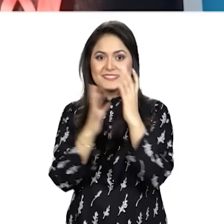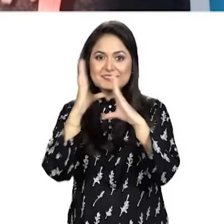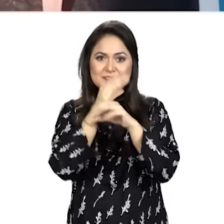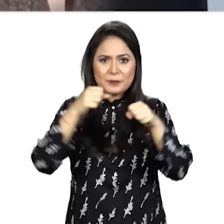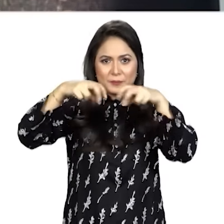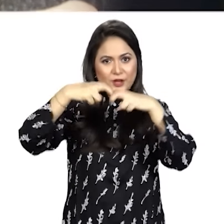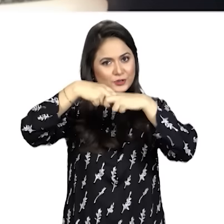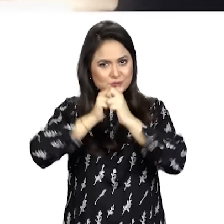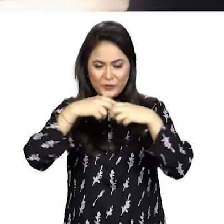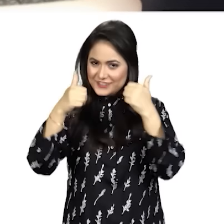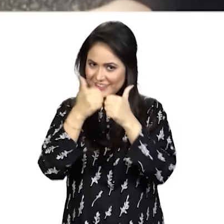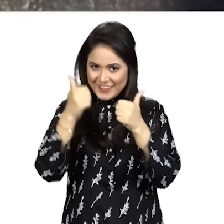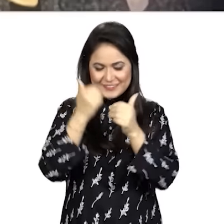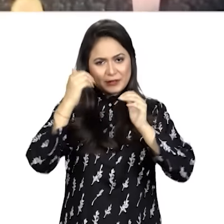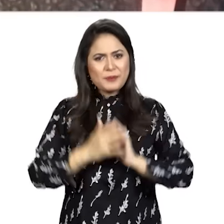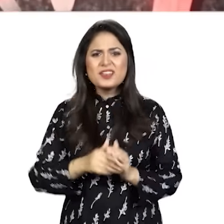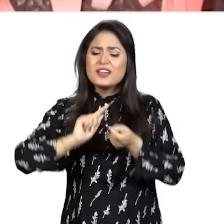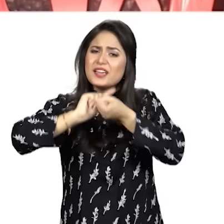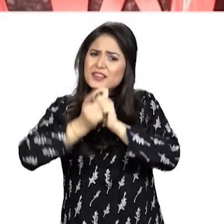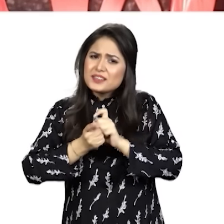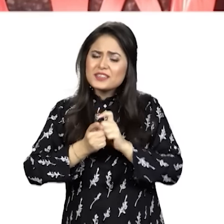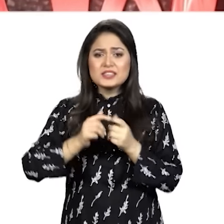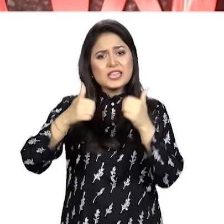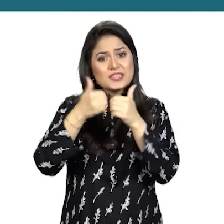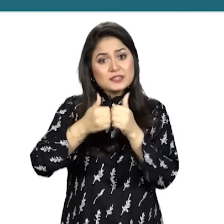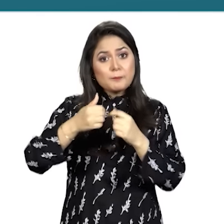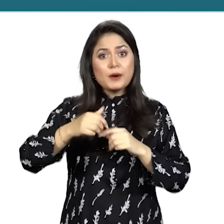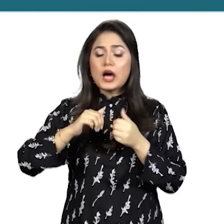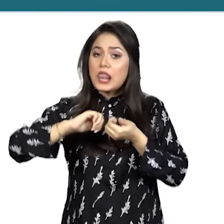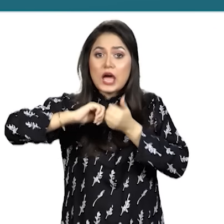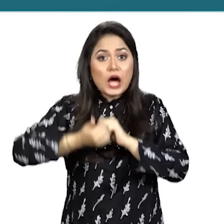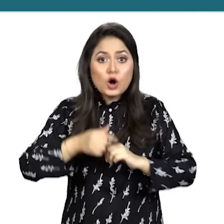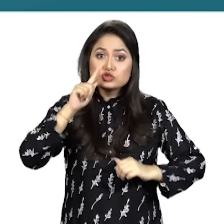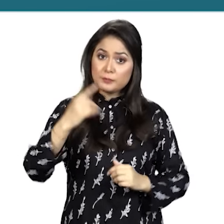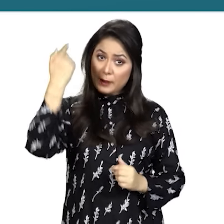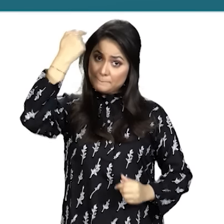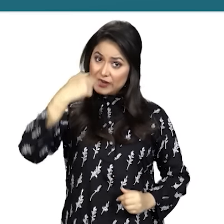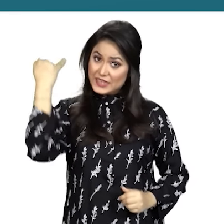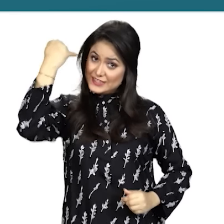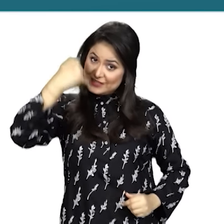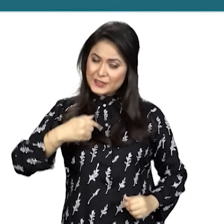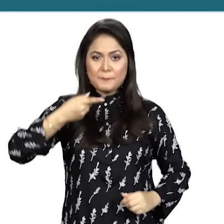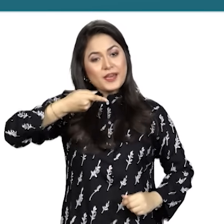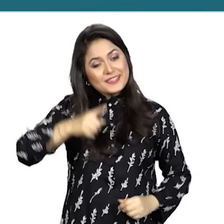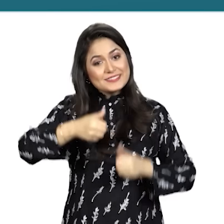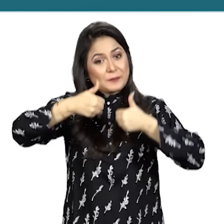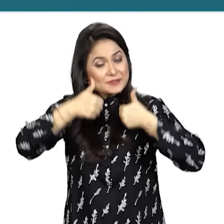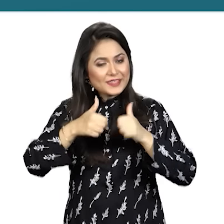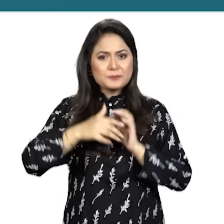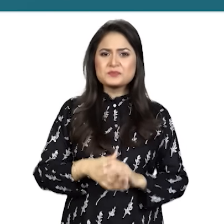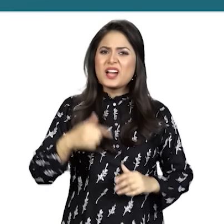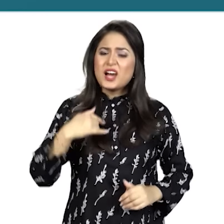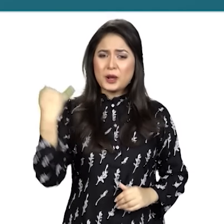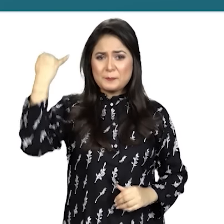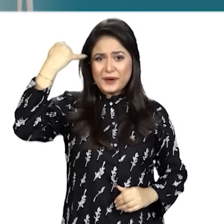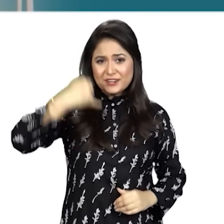मुख्तलिफ जोड़ों का इस्तेमाल करते हैं, लेकिन ये इस्तेमाल तभी मुमकिन हो सकता है जब आपके जिस्म के तमाम जोड़ फंक्शनल हों। हमारे जिस्म